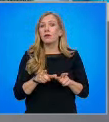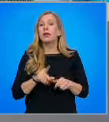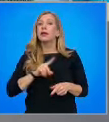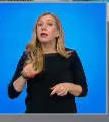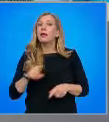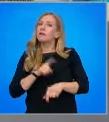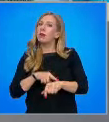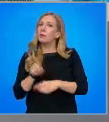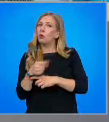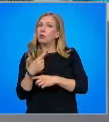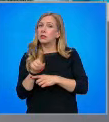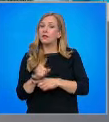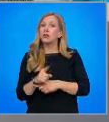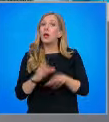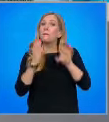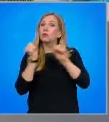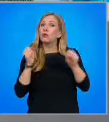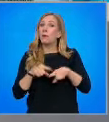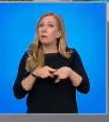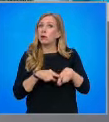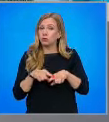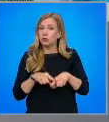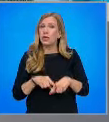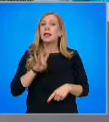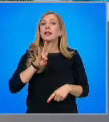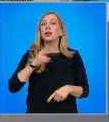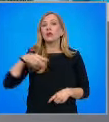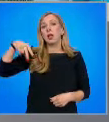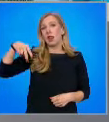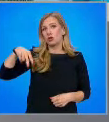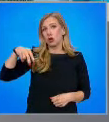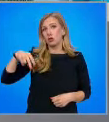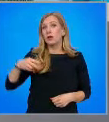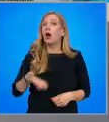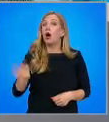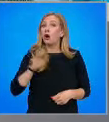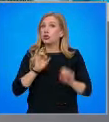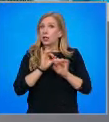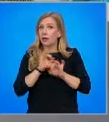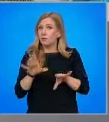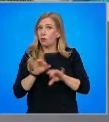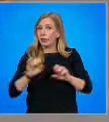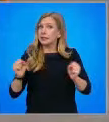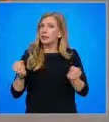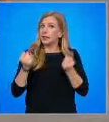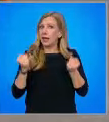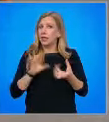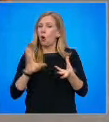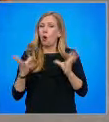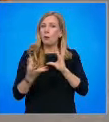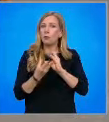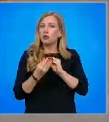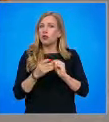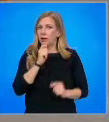временно управляващият посолството на Беларус у нас Никита Лешуков. Подробности за решението и реакциите обобщава